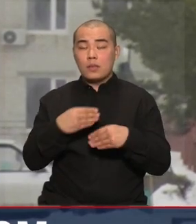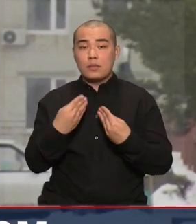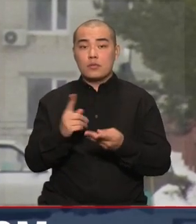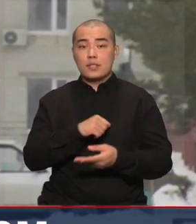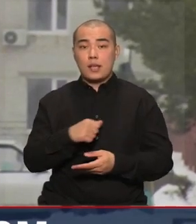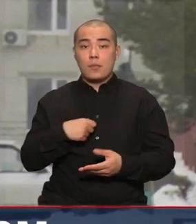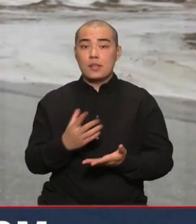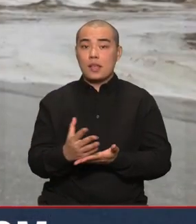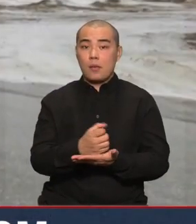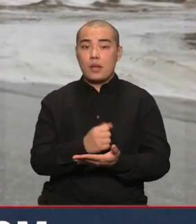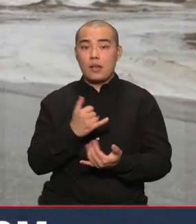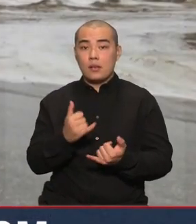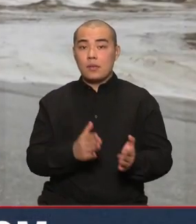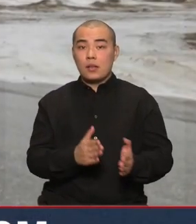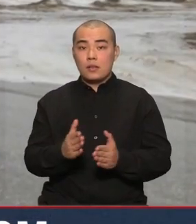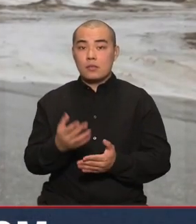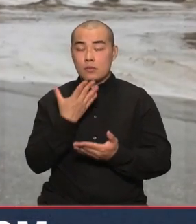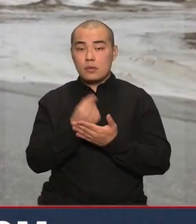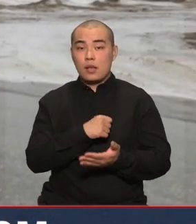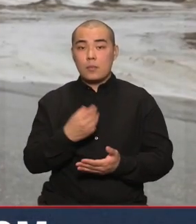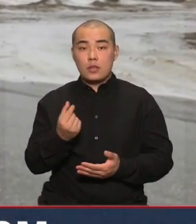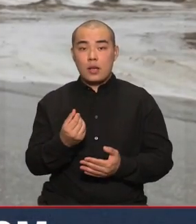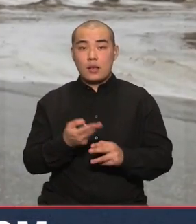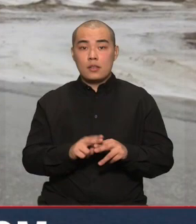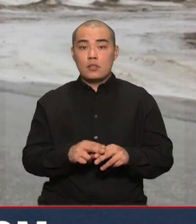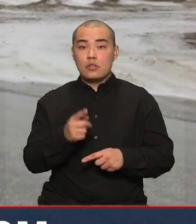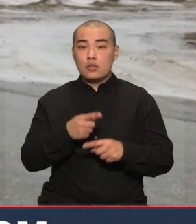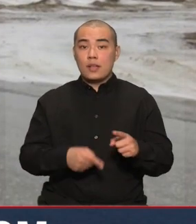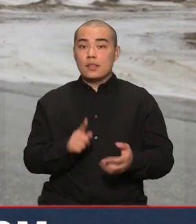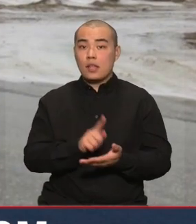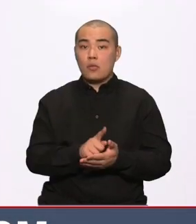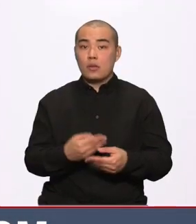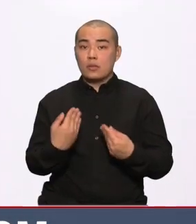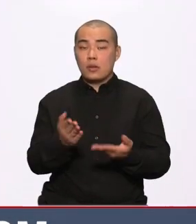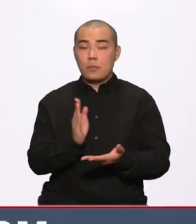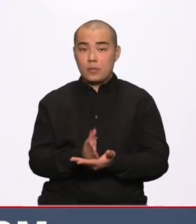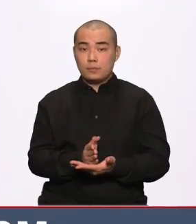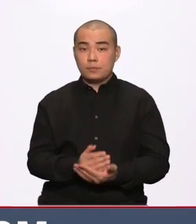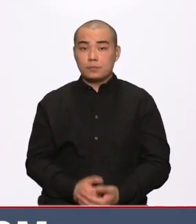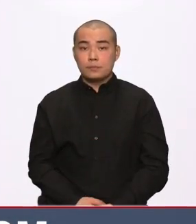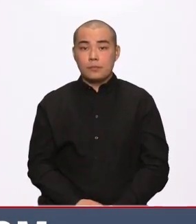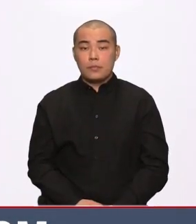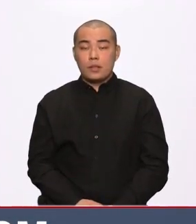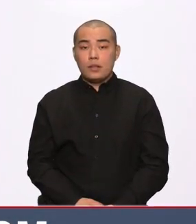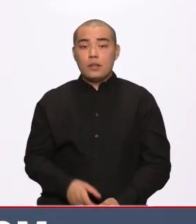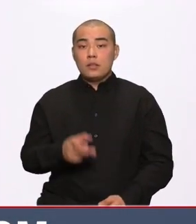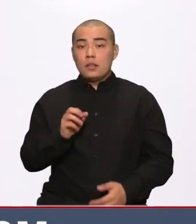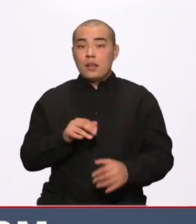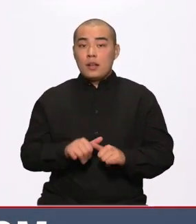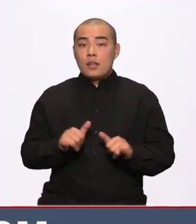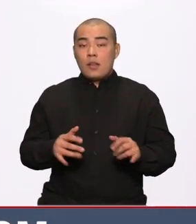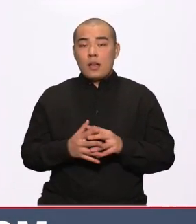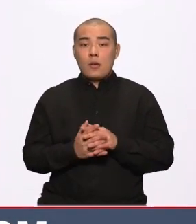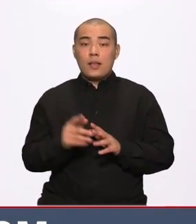самим собирать и распоряжаться местным бюджетом. Им отдается часть налогов и платежей. Для интенсивного